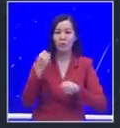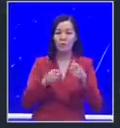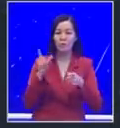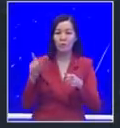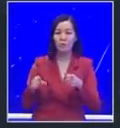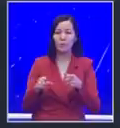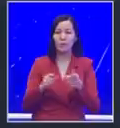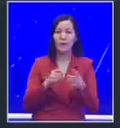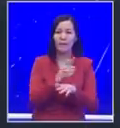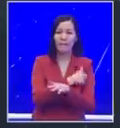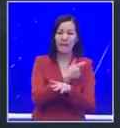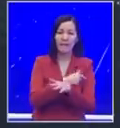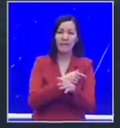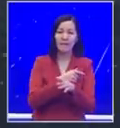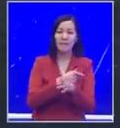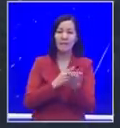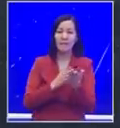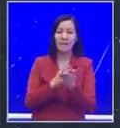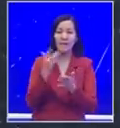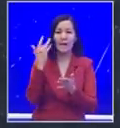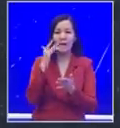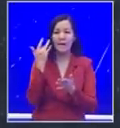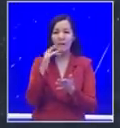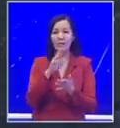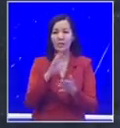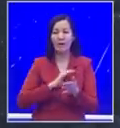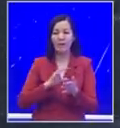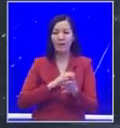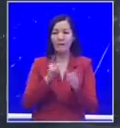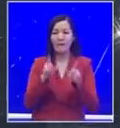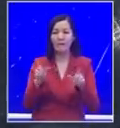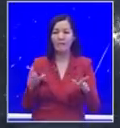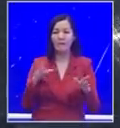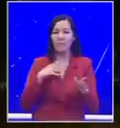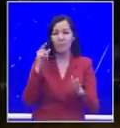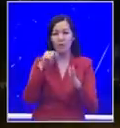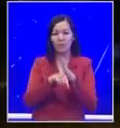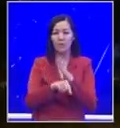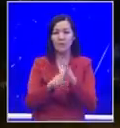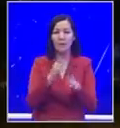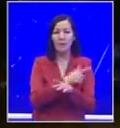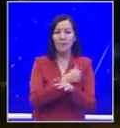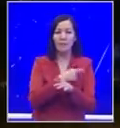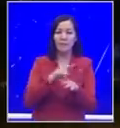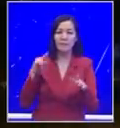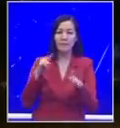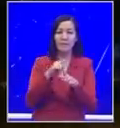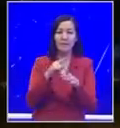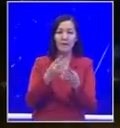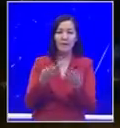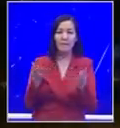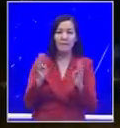мүшесі, дәрігер мен медбике және ақш пен Канада азаматтары болған. Белгілі болғандай ұшақ медициналық эвакуация жұмыстары